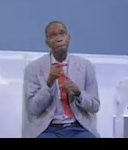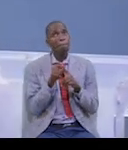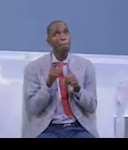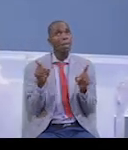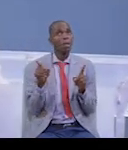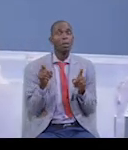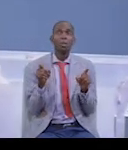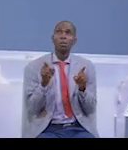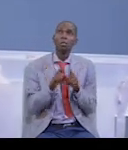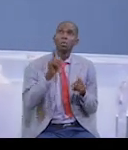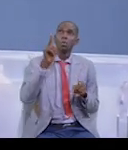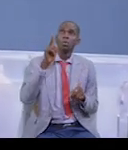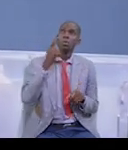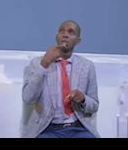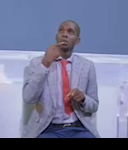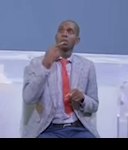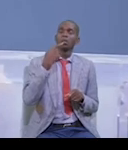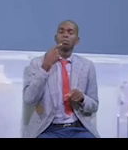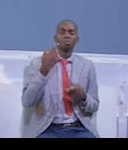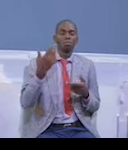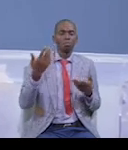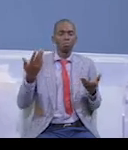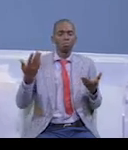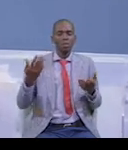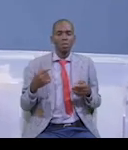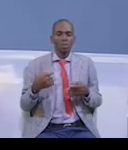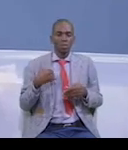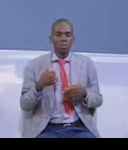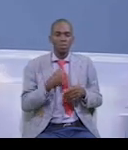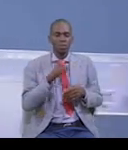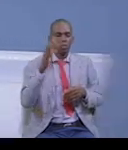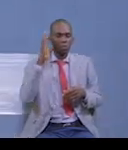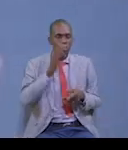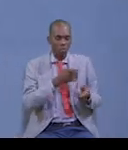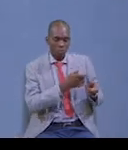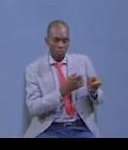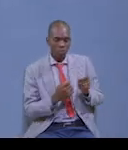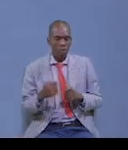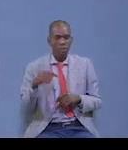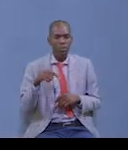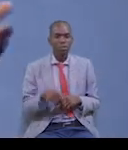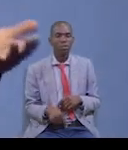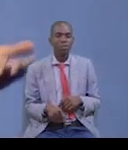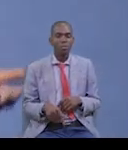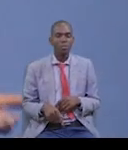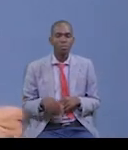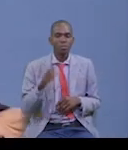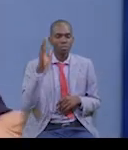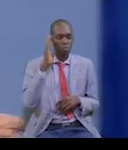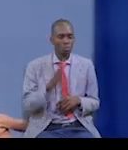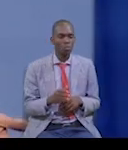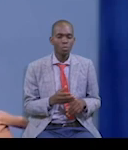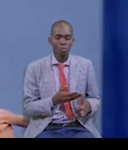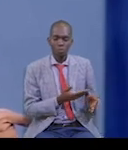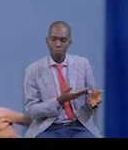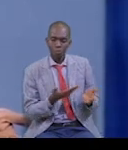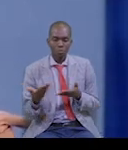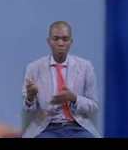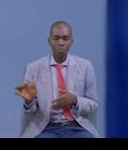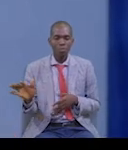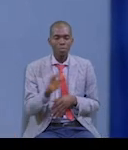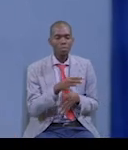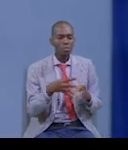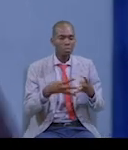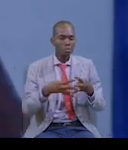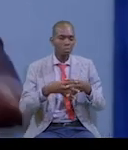word. అయినను నీ మాట చొప్పున. We'll cast down. మేము వలలు వేస్తాం. And they cast down the net. మరి ఆ విధంగా వలలు